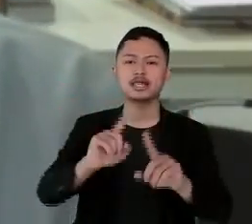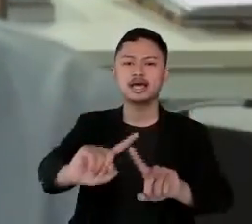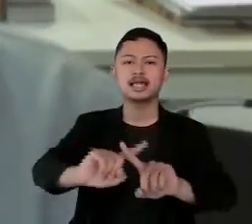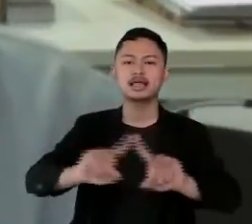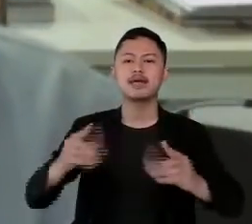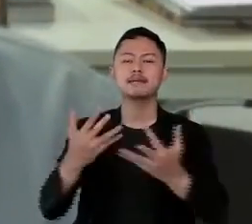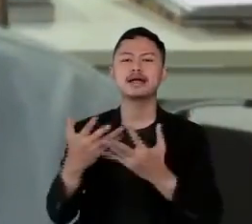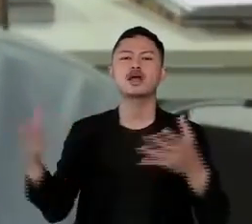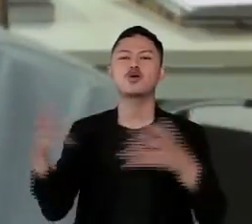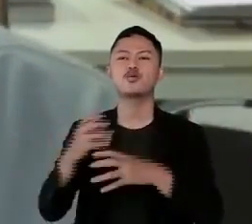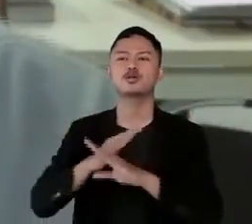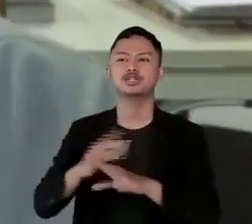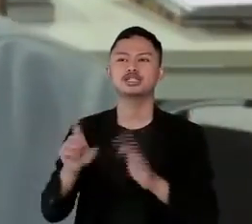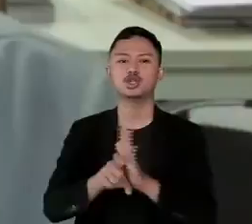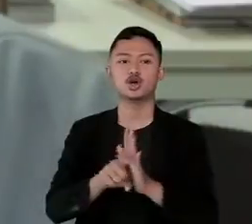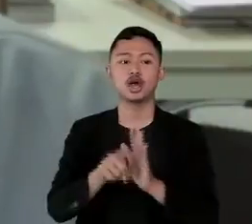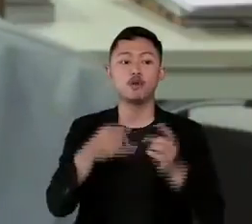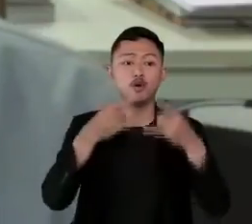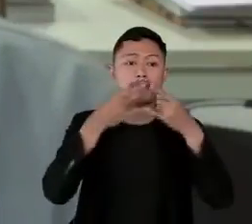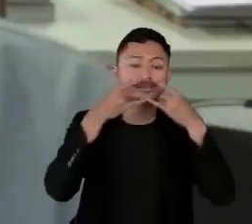memakai masker